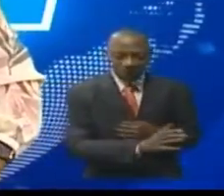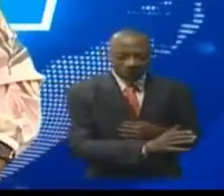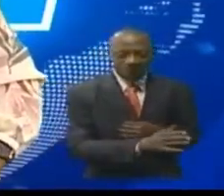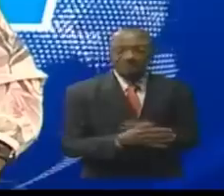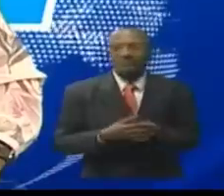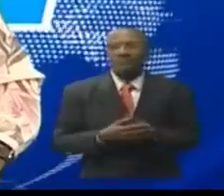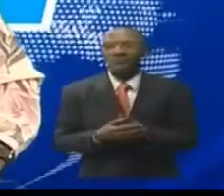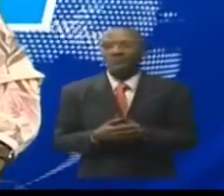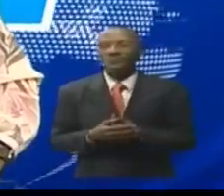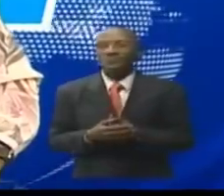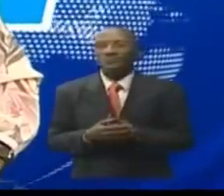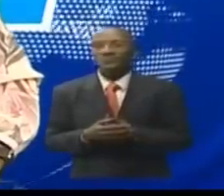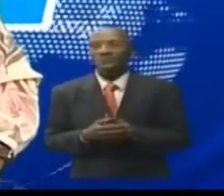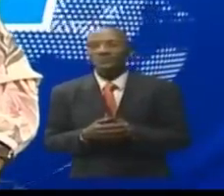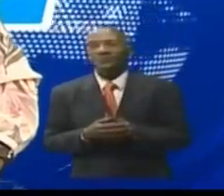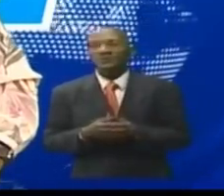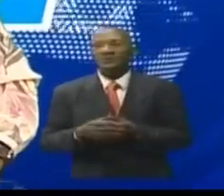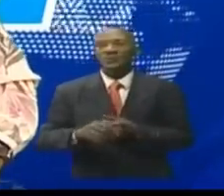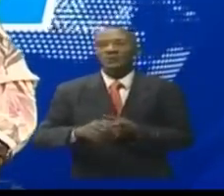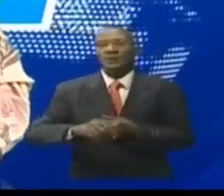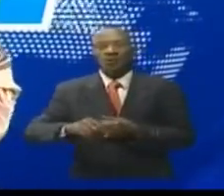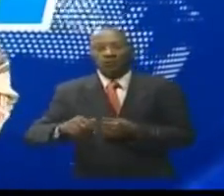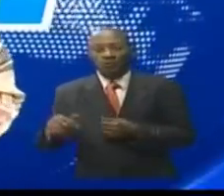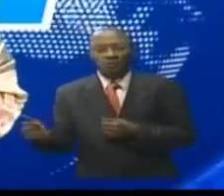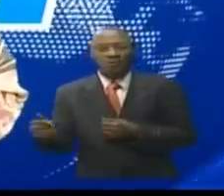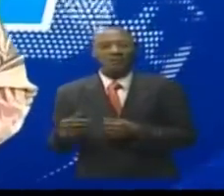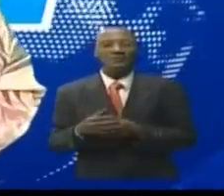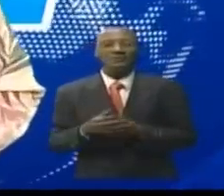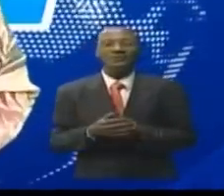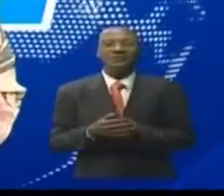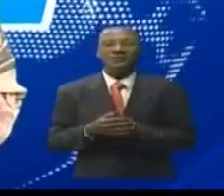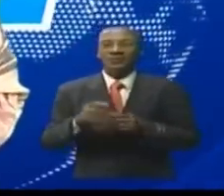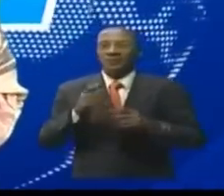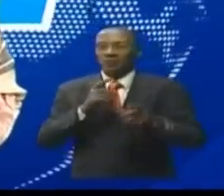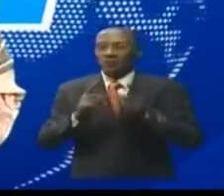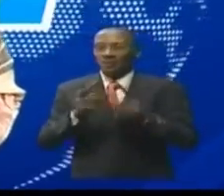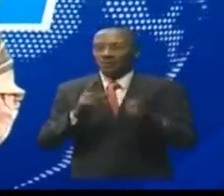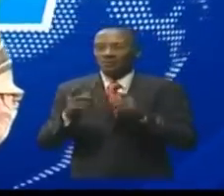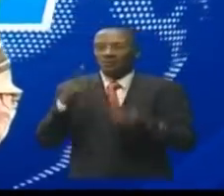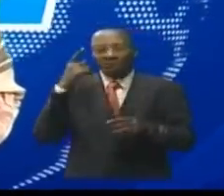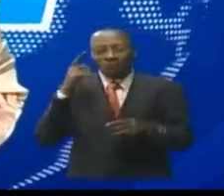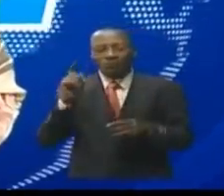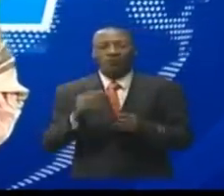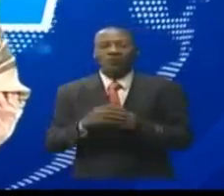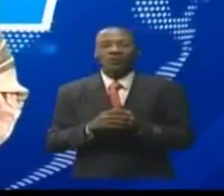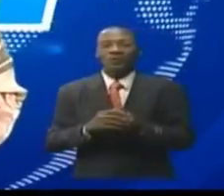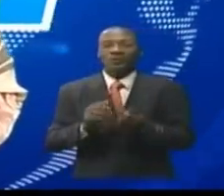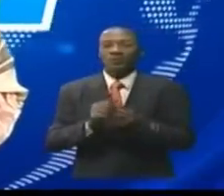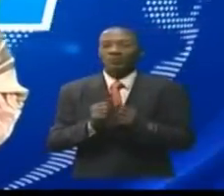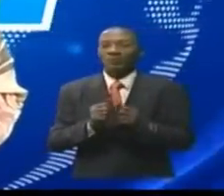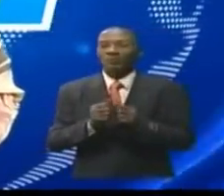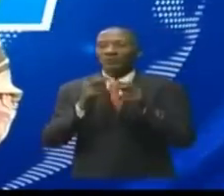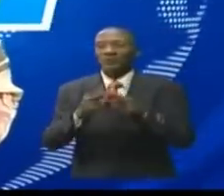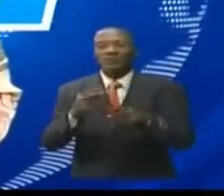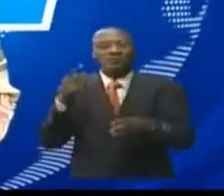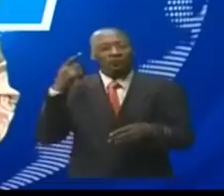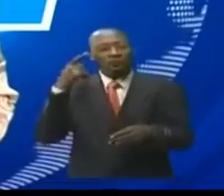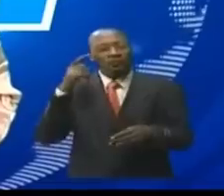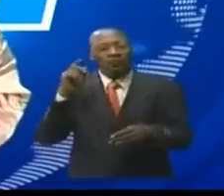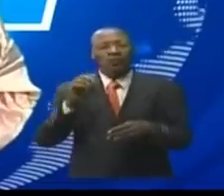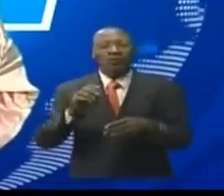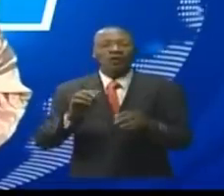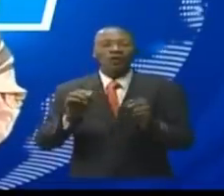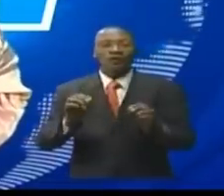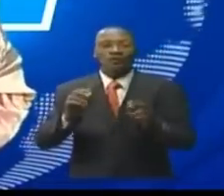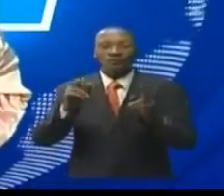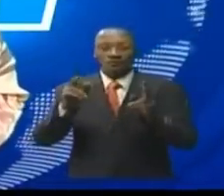le concours national de recrutement des nouveaux magistrats édition 2022 s'est déroulé sur toute l'étendue du territoire national au